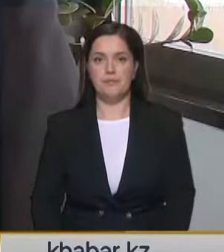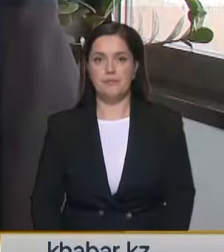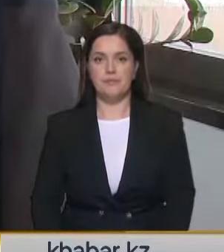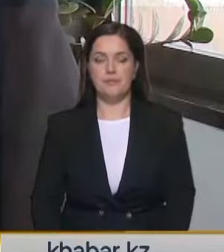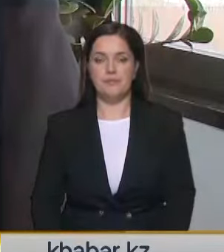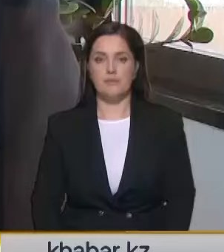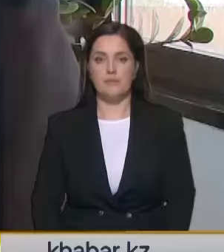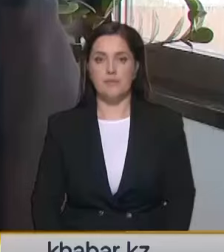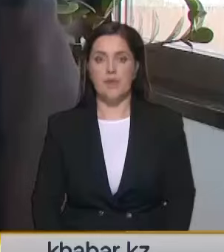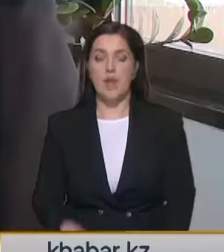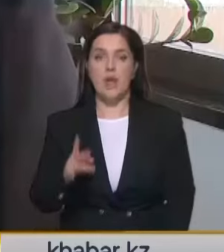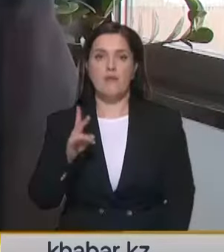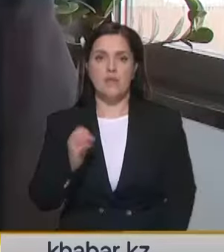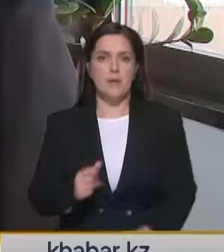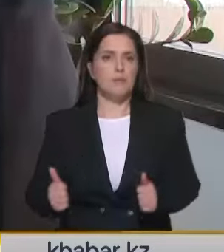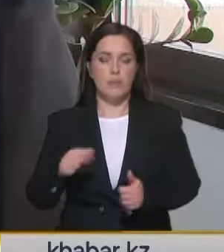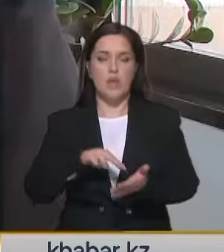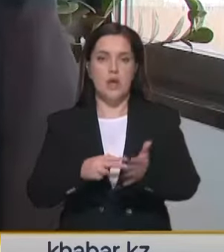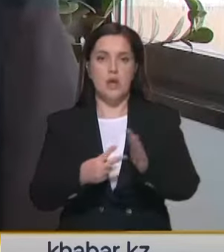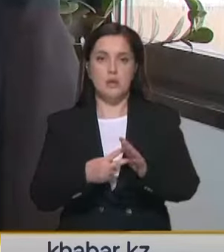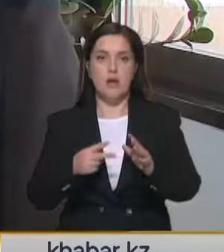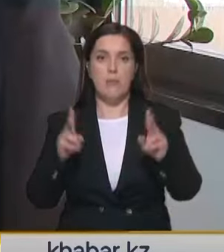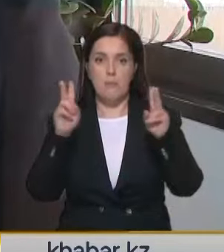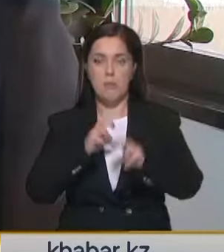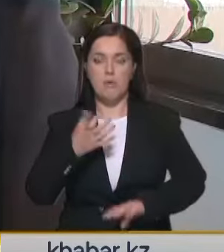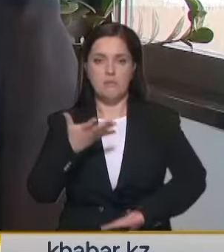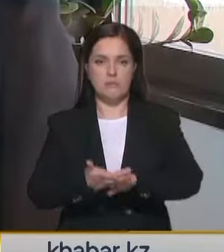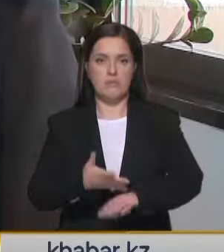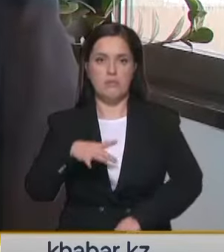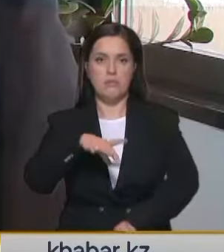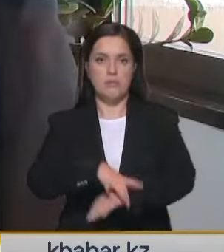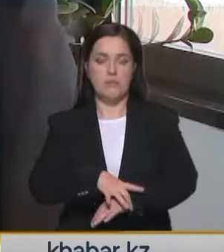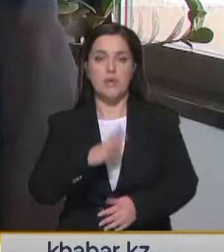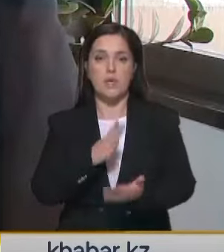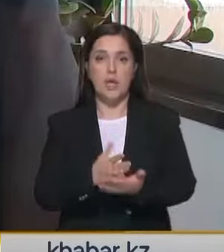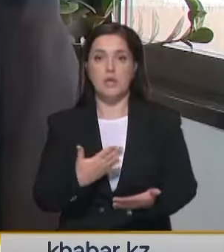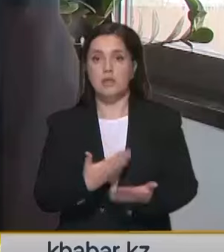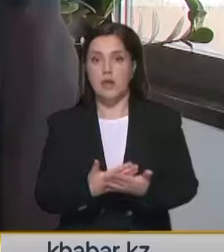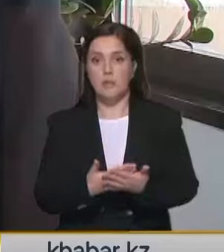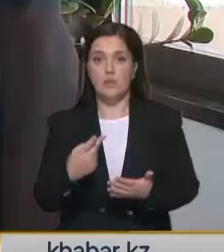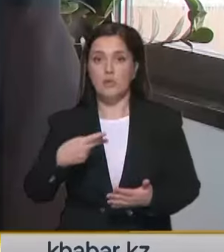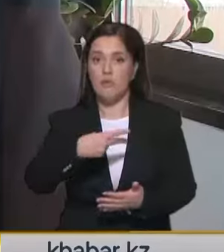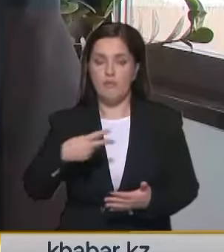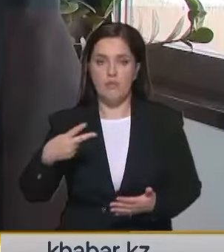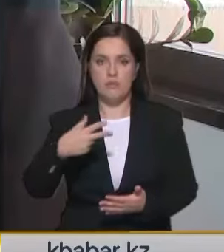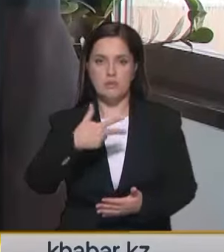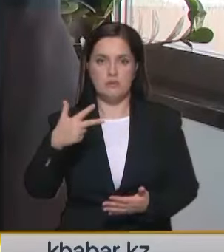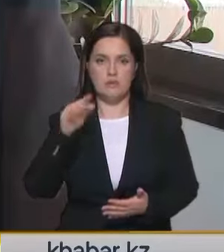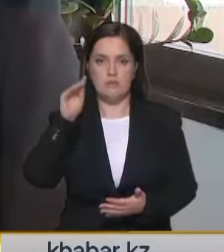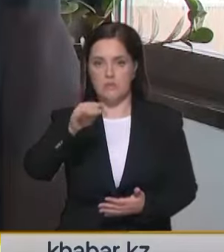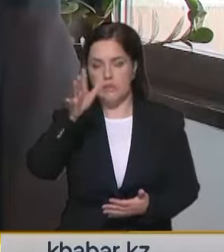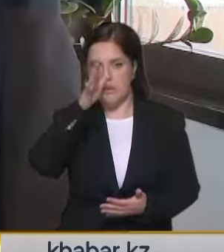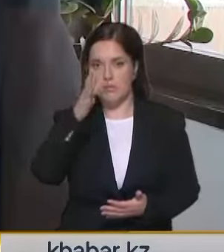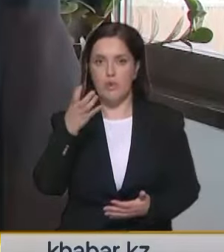В ходе внеплановой проверки были выявлены отклонения от проектной документации. Например, вместо двух этажей было построено три, а также